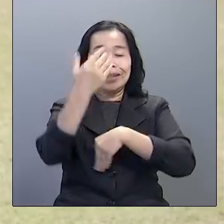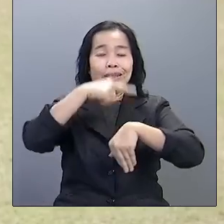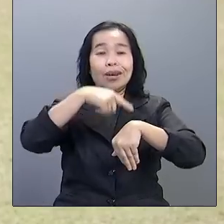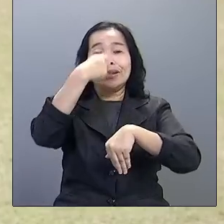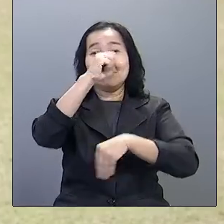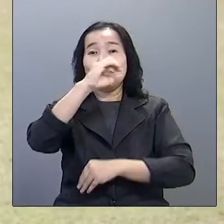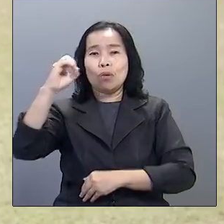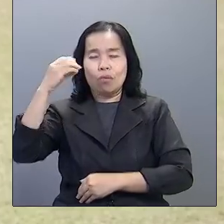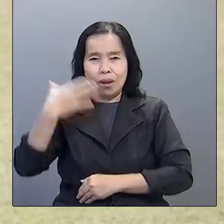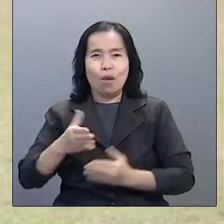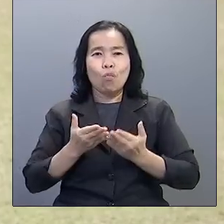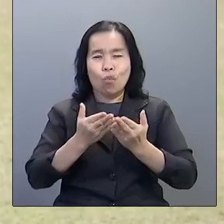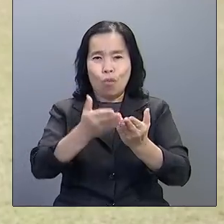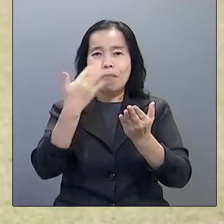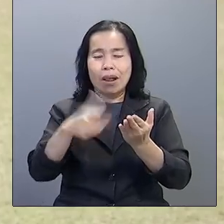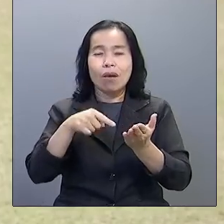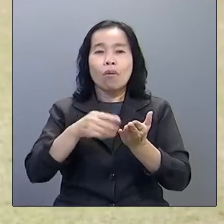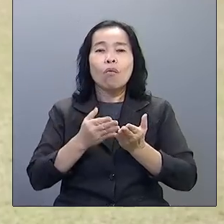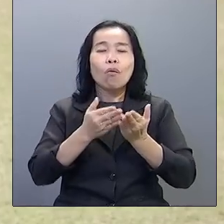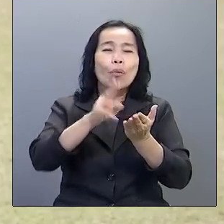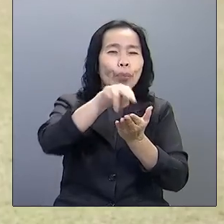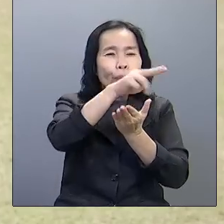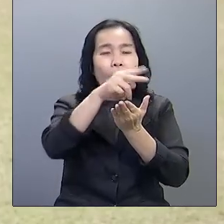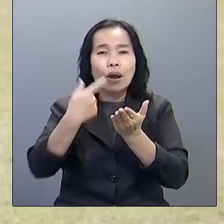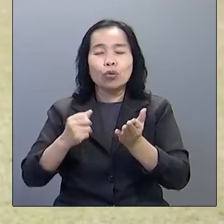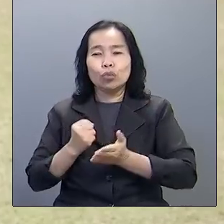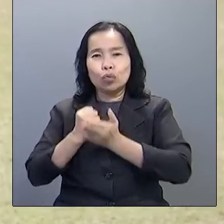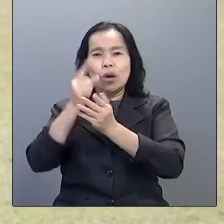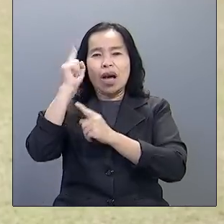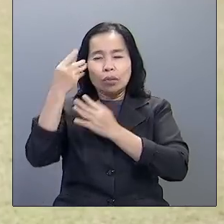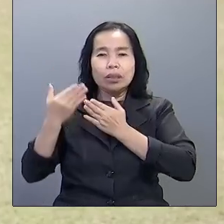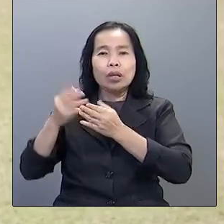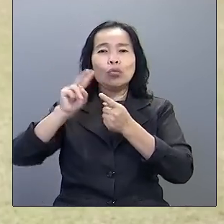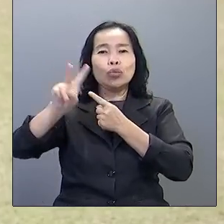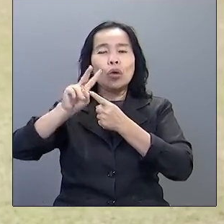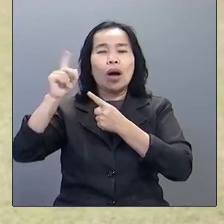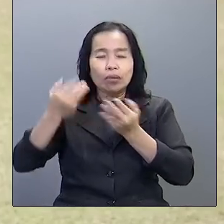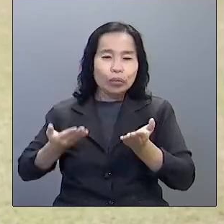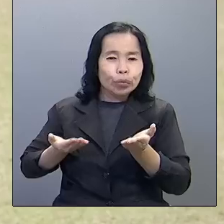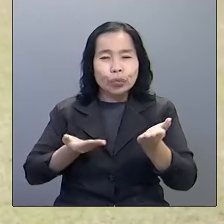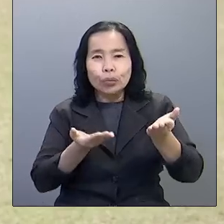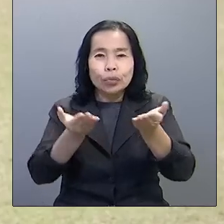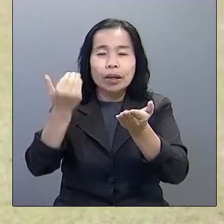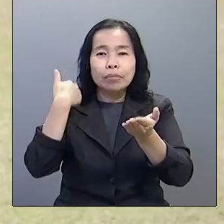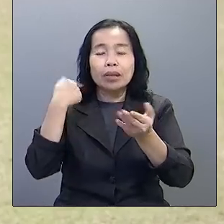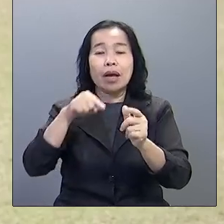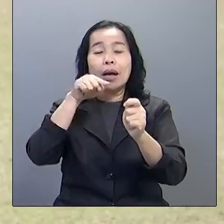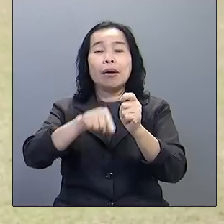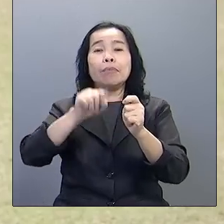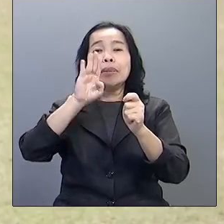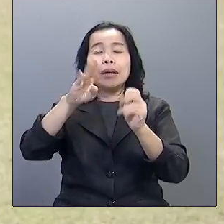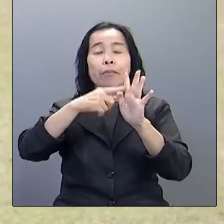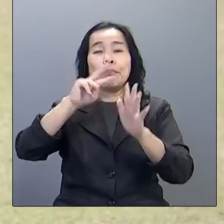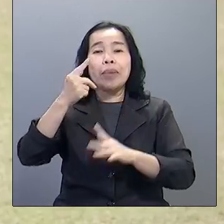คะที่บริเวณสัตหีบตรงจุดนี้เพื่อเข้าไปเสริมกำลังยังจุดที่อำเภอบางสะพานค่ะไปช่วยเหลือในภารกิจของ